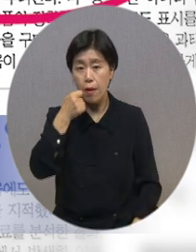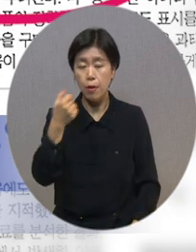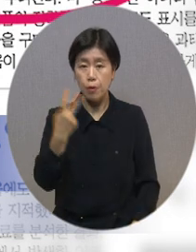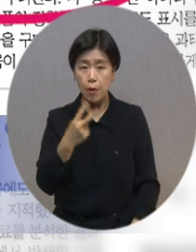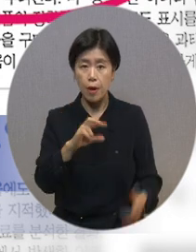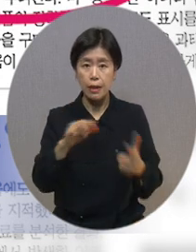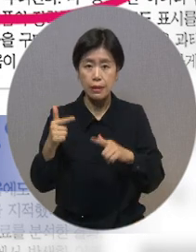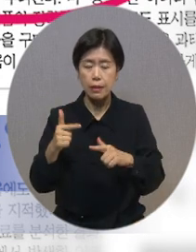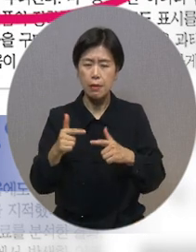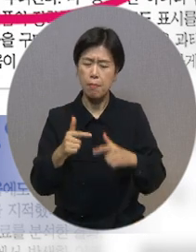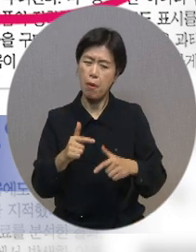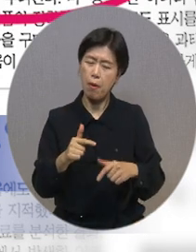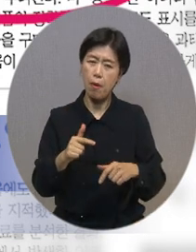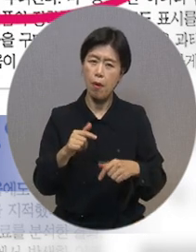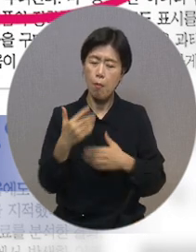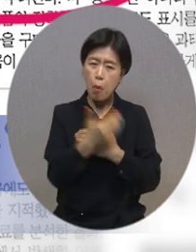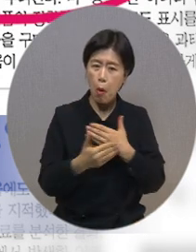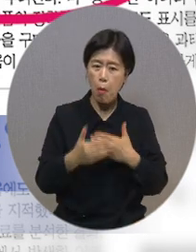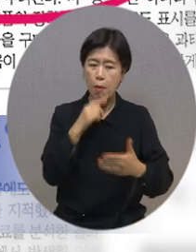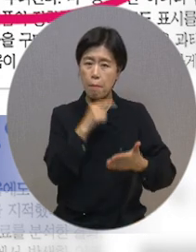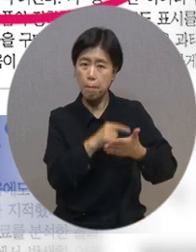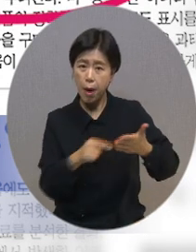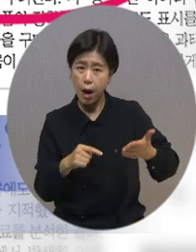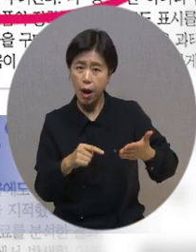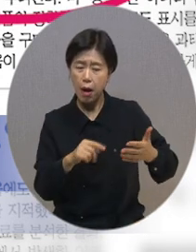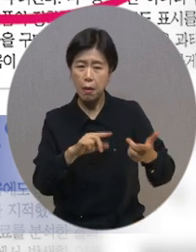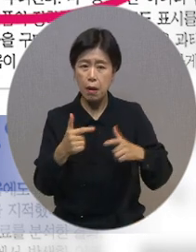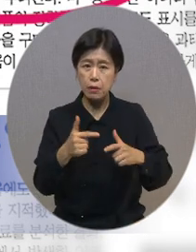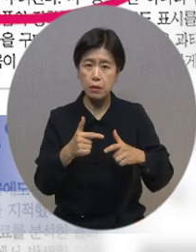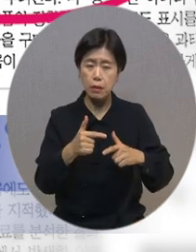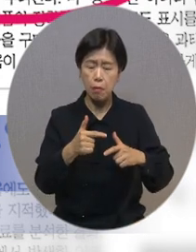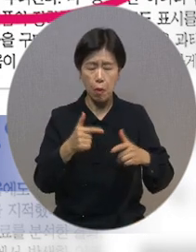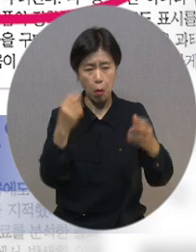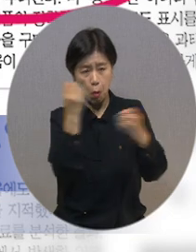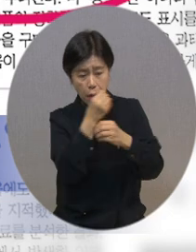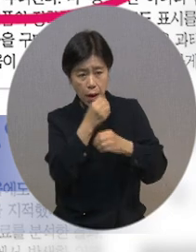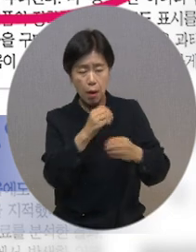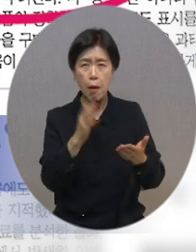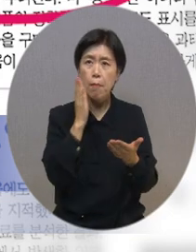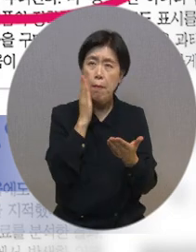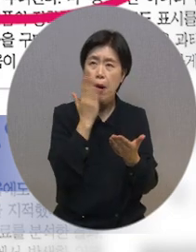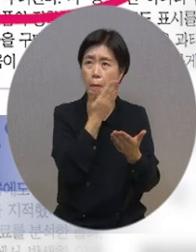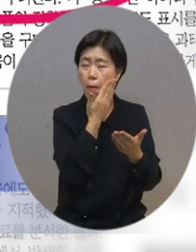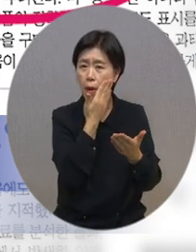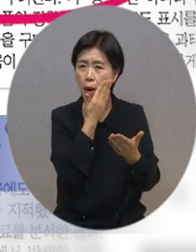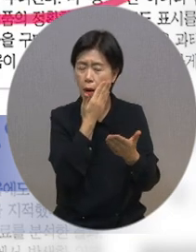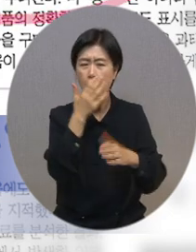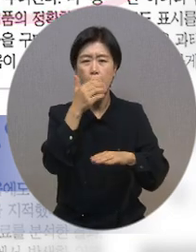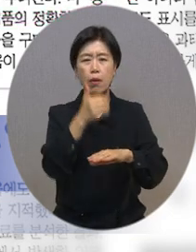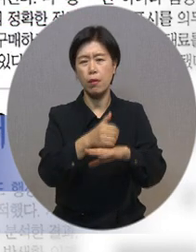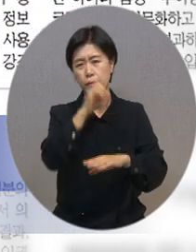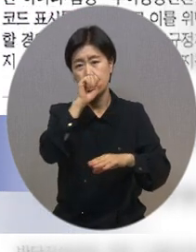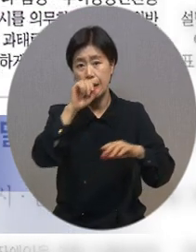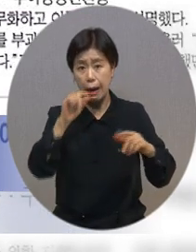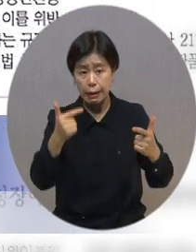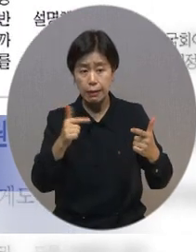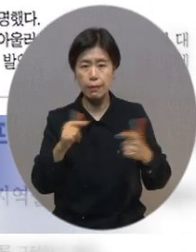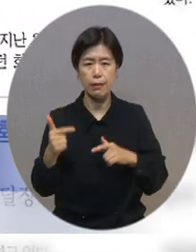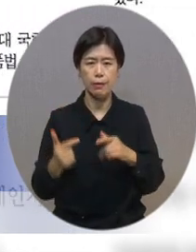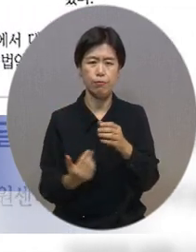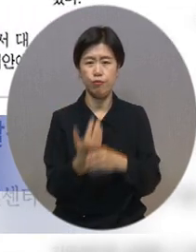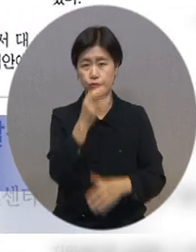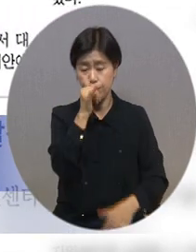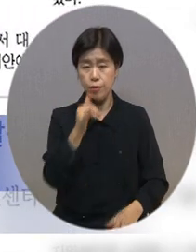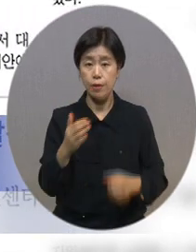유발하는 성분이 포함된 화장품을 사용하는 등 오용으로 인한 피해 발생이 우려된다고 말했습니다 이에